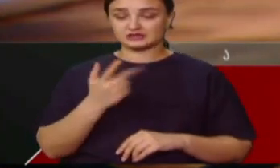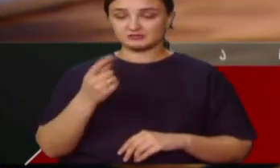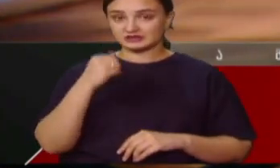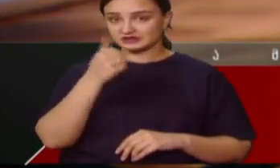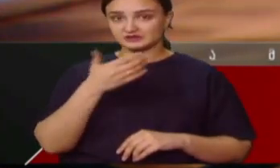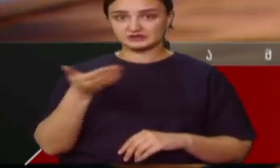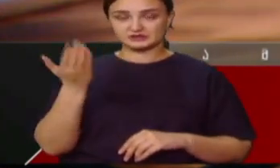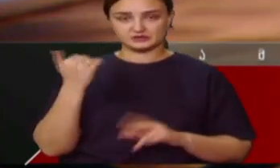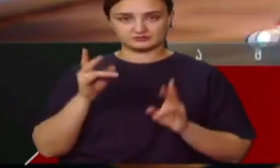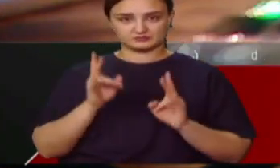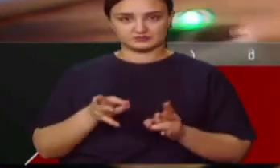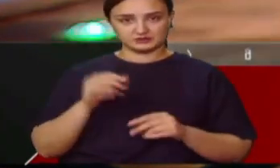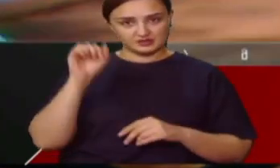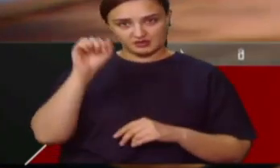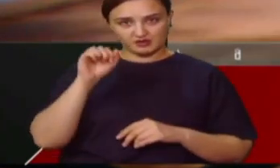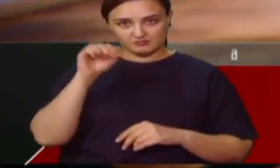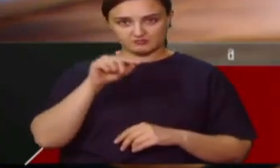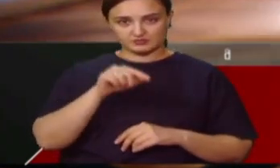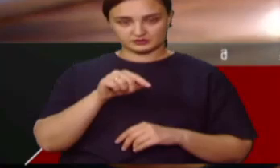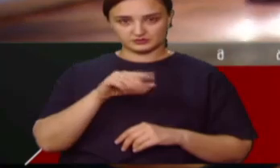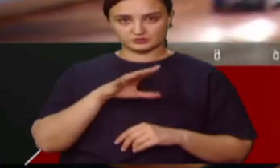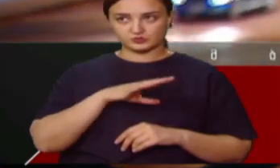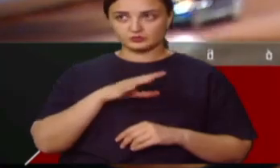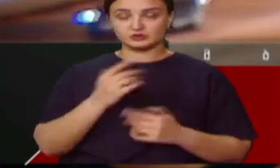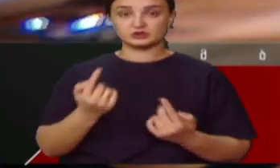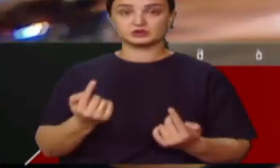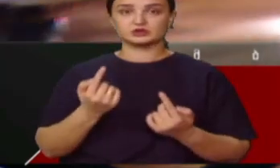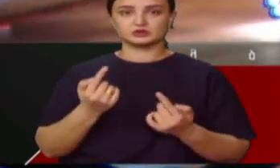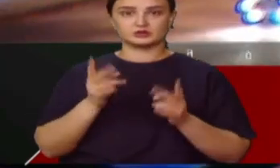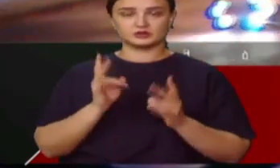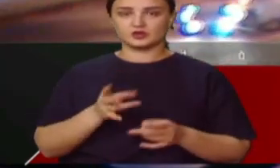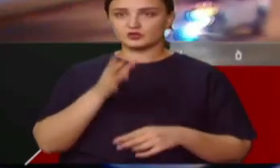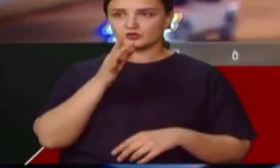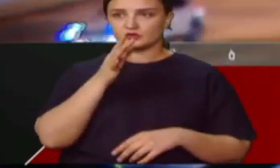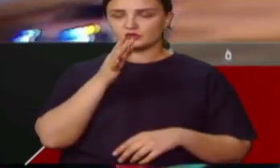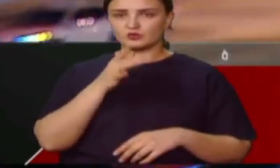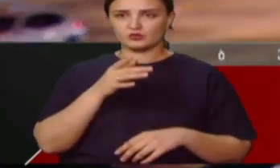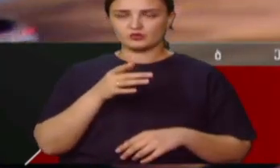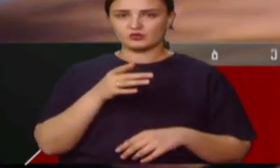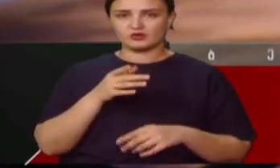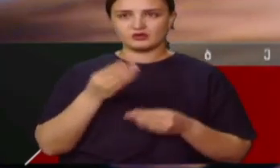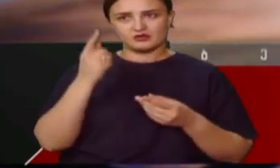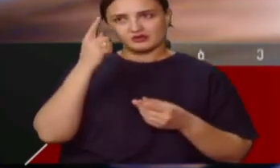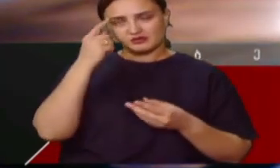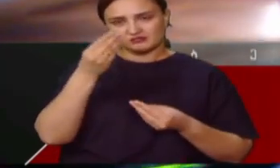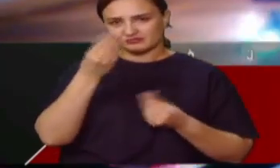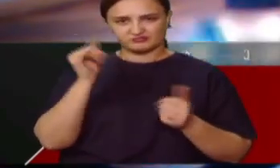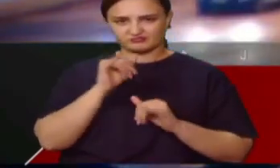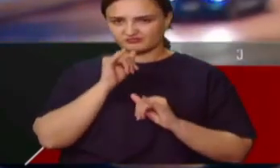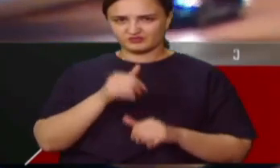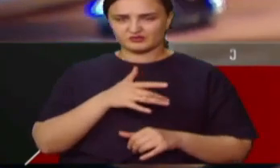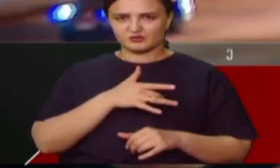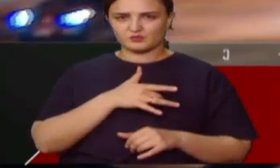განვითარებული მოვლენები საქართველოში, აფხაზეთში იმდონის ტრაგედია, რომელსაც დრო ვერ კურნავს და ამის ნათელი მაგალითი იყო დღესაც გმირთა